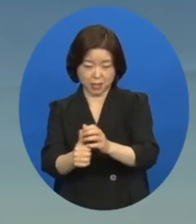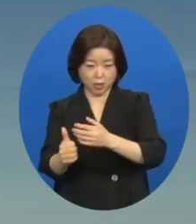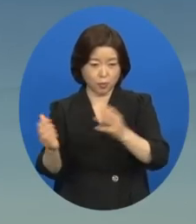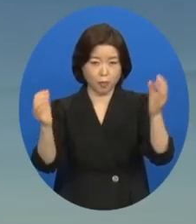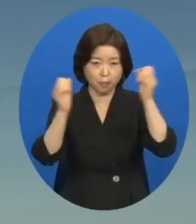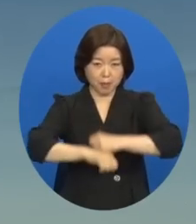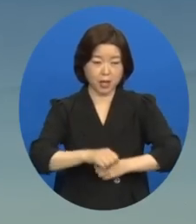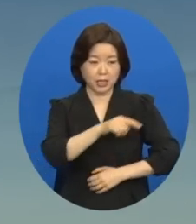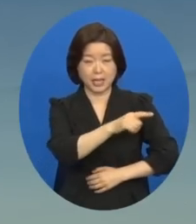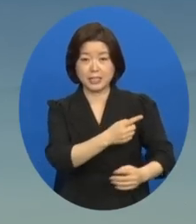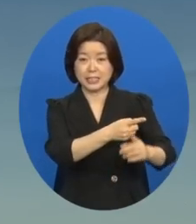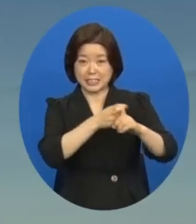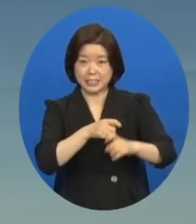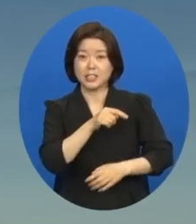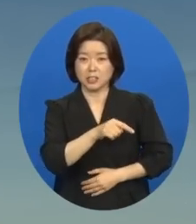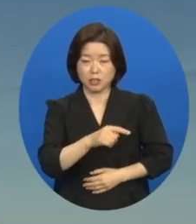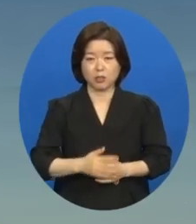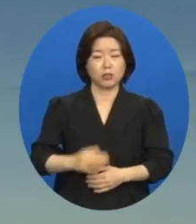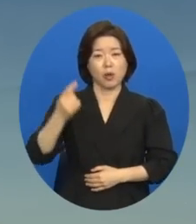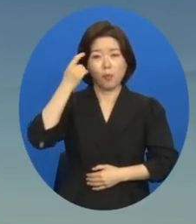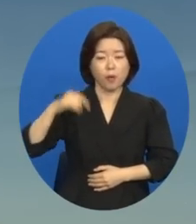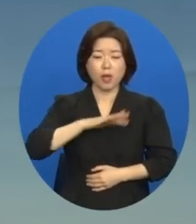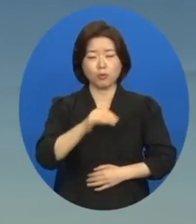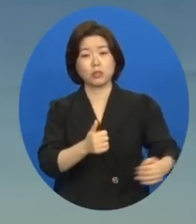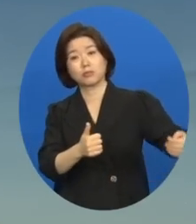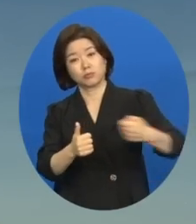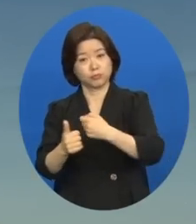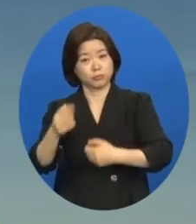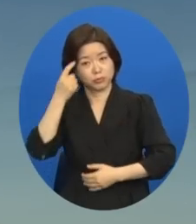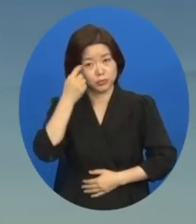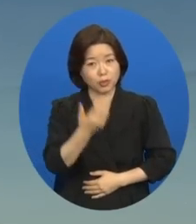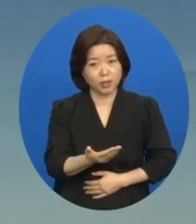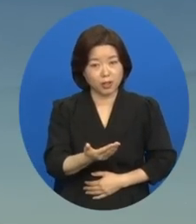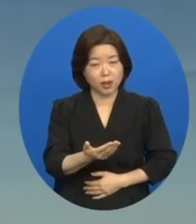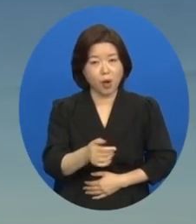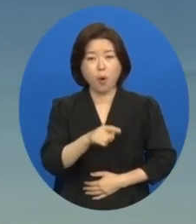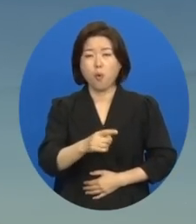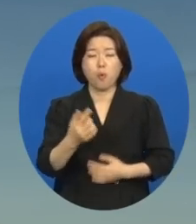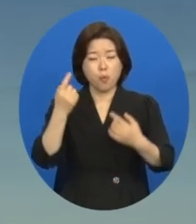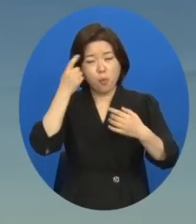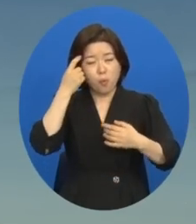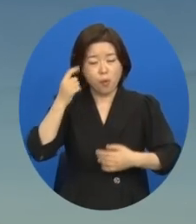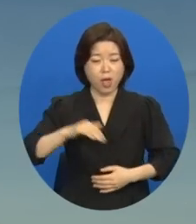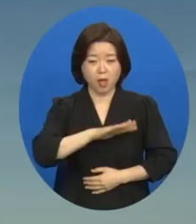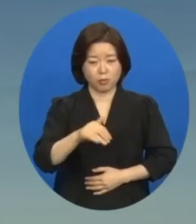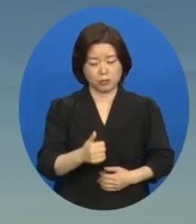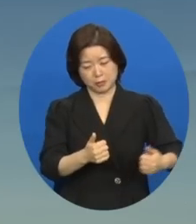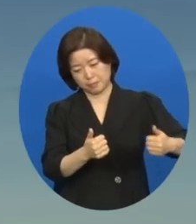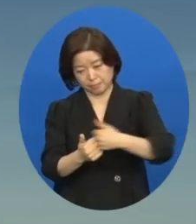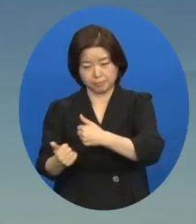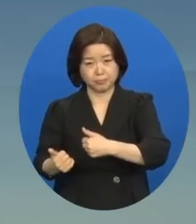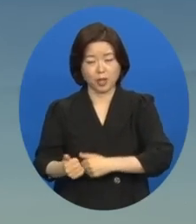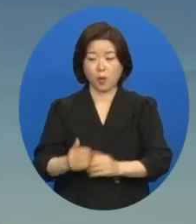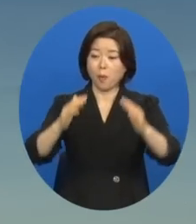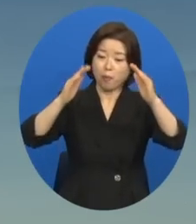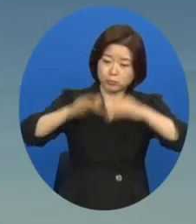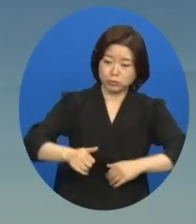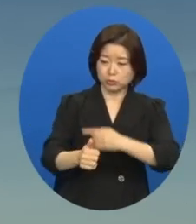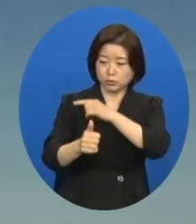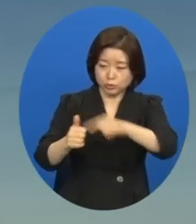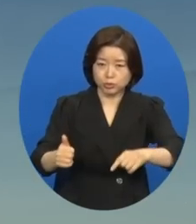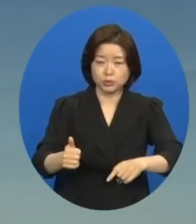우리의 대적은 왜 우리를 공격하는 걸까요? 왜 그토록 우리를 공격해서 무너뜨리고